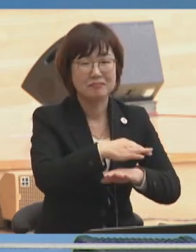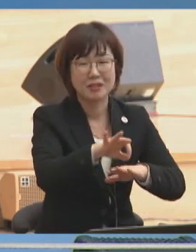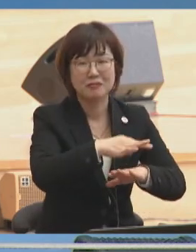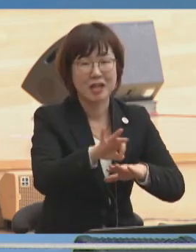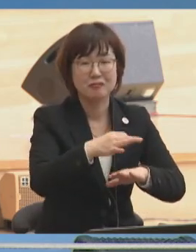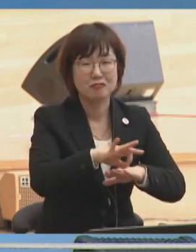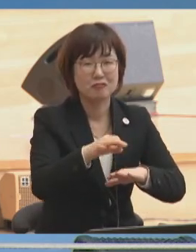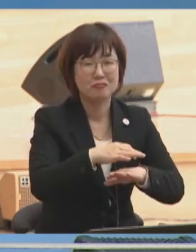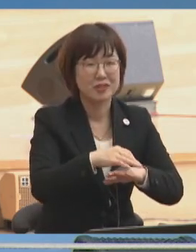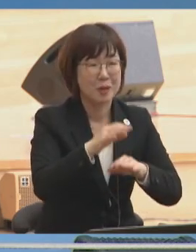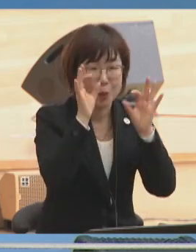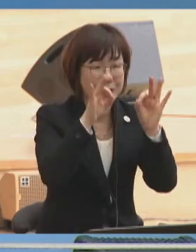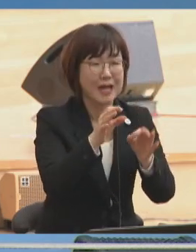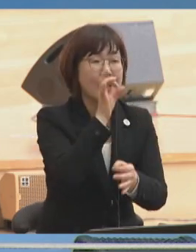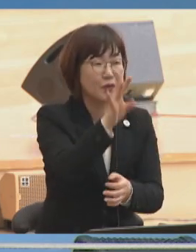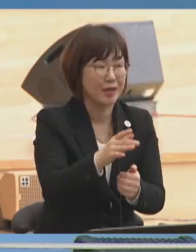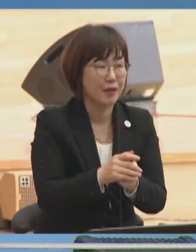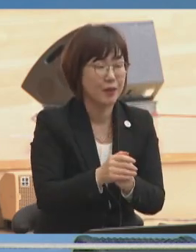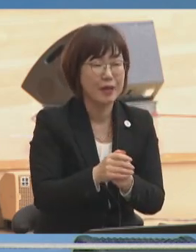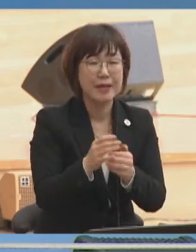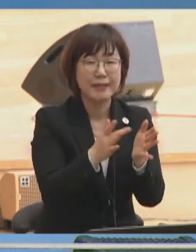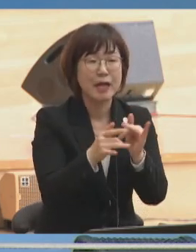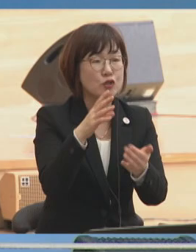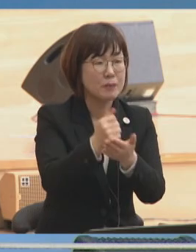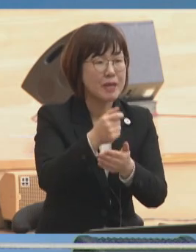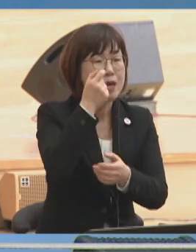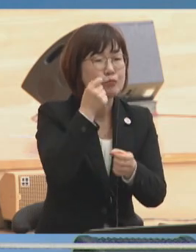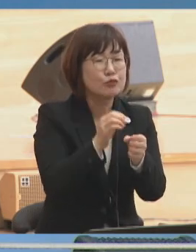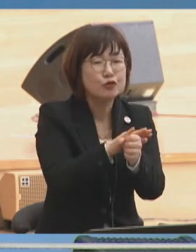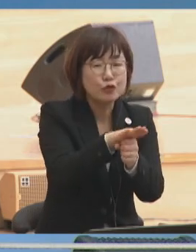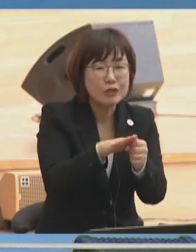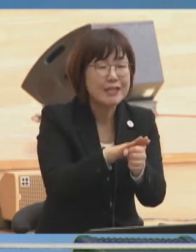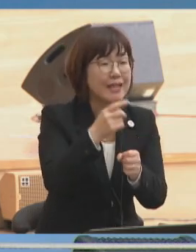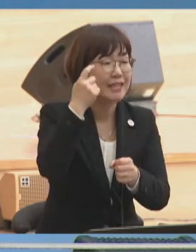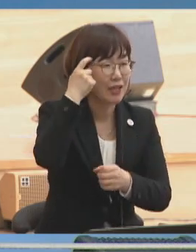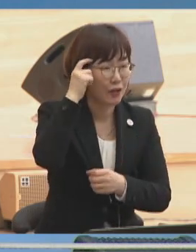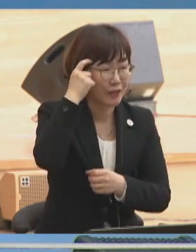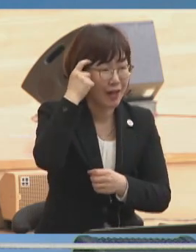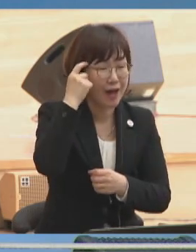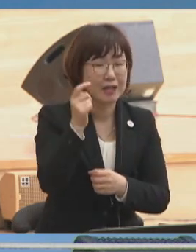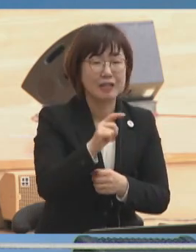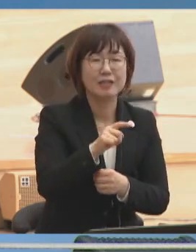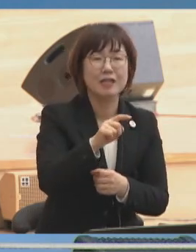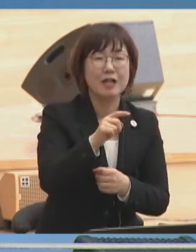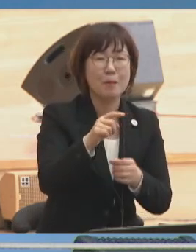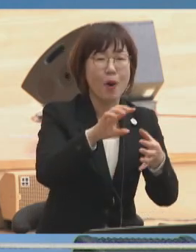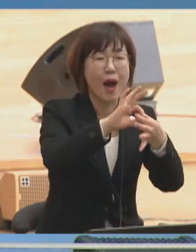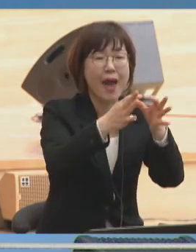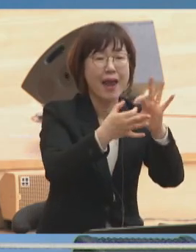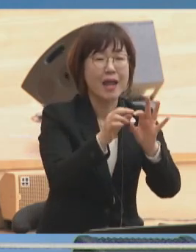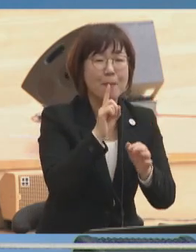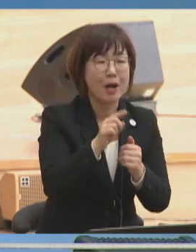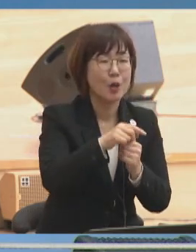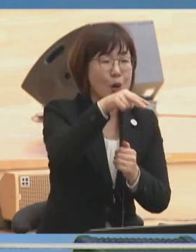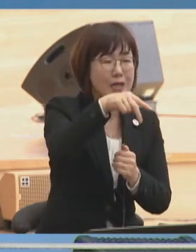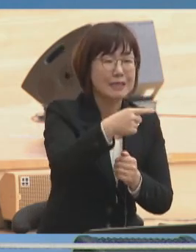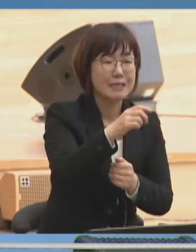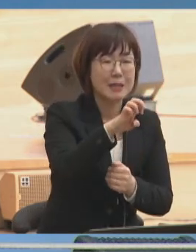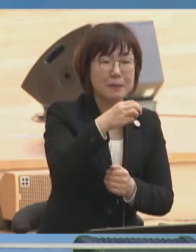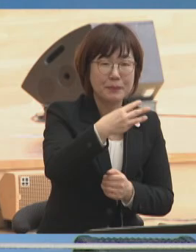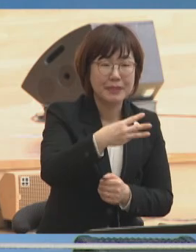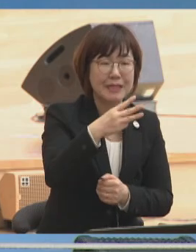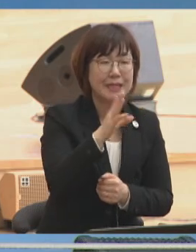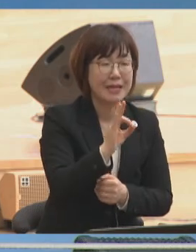신약 성경에 예수님께서 불쌍히 여겼다, 긍휼히 여겼다, 이 말은 헬라어로 스플랑크 조마에라는 말인데, 이